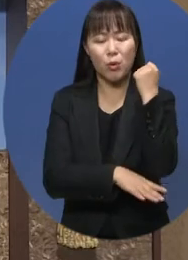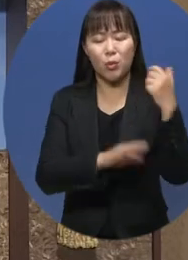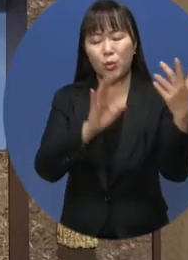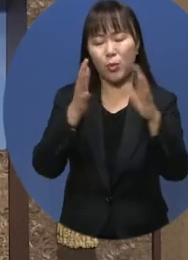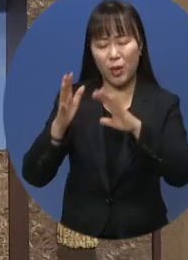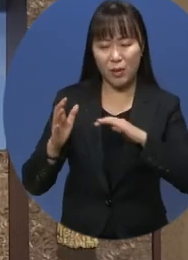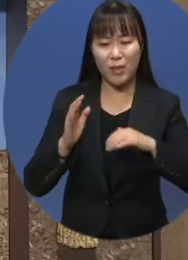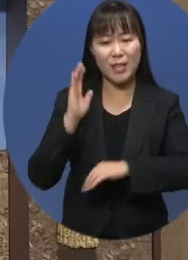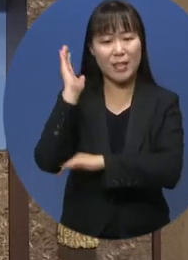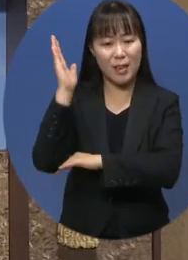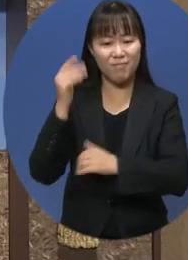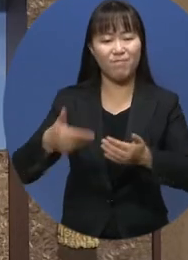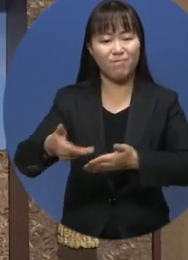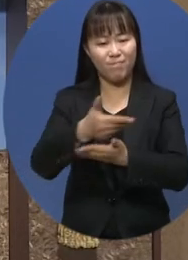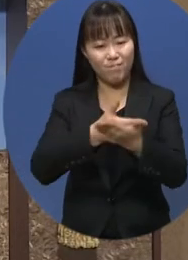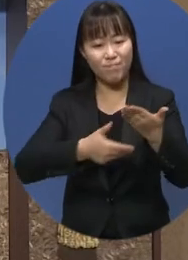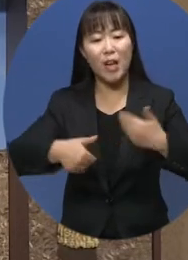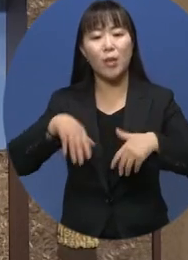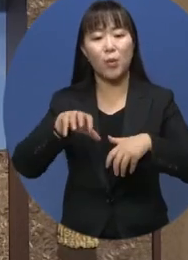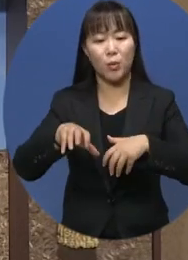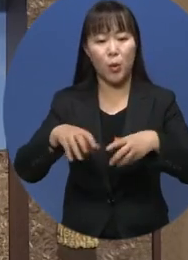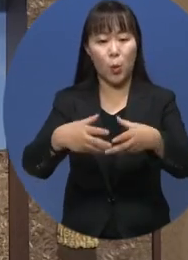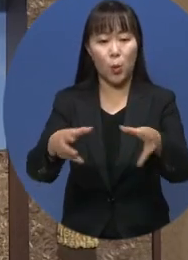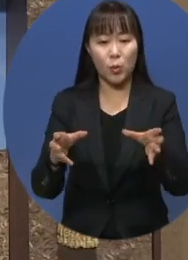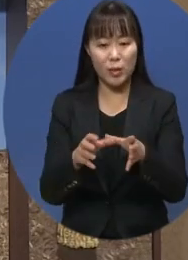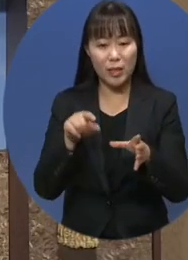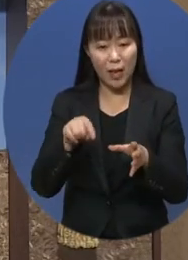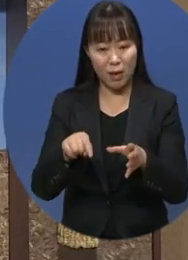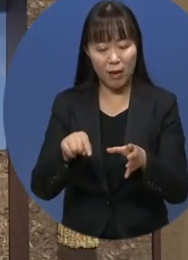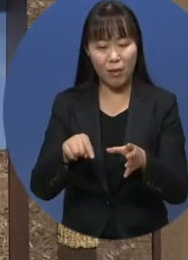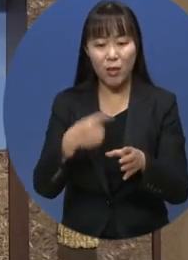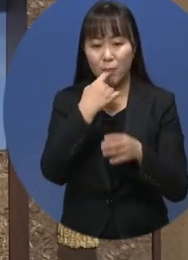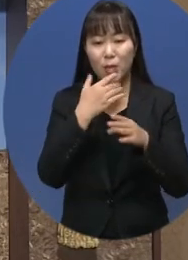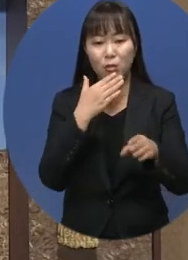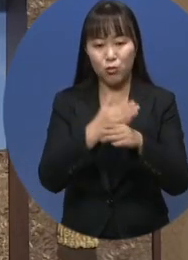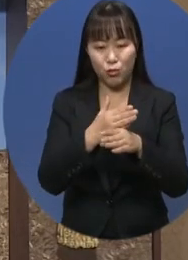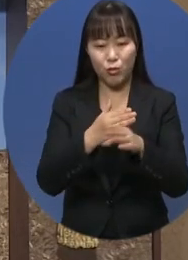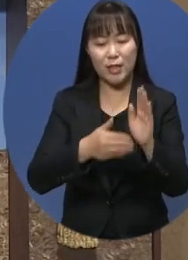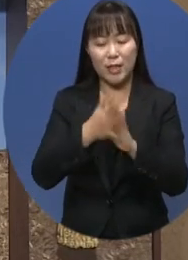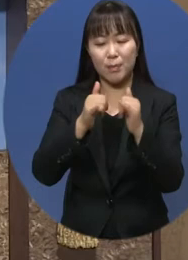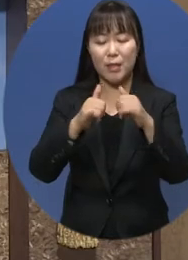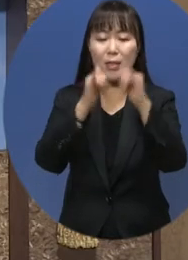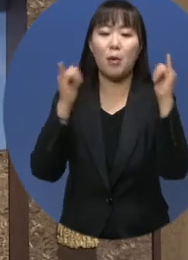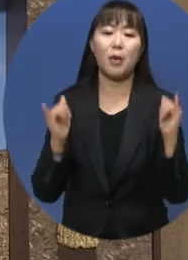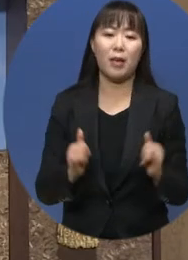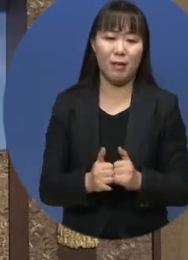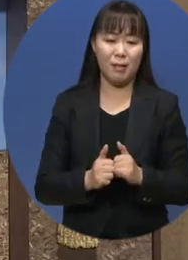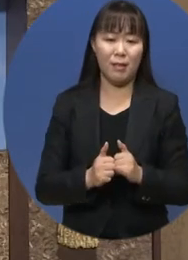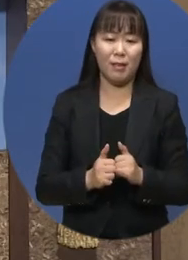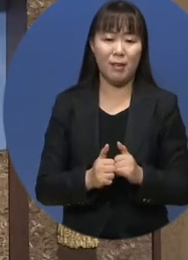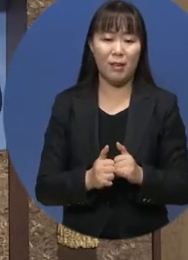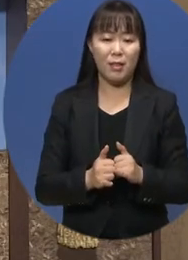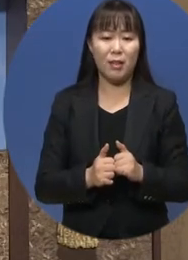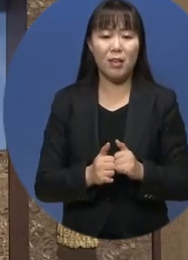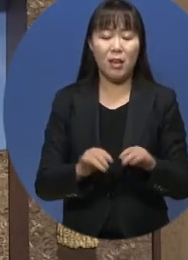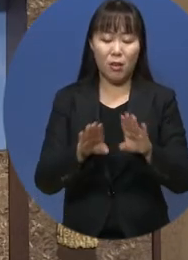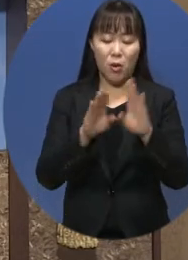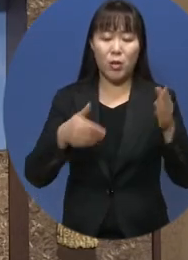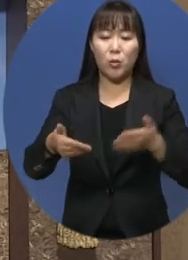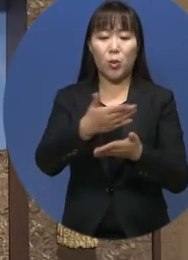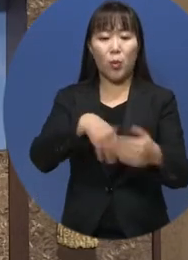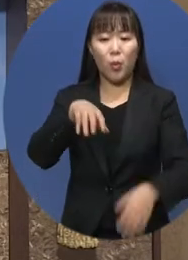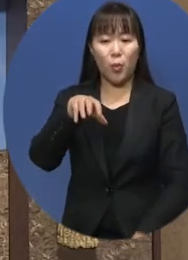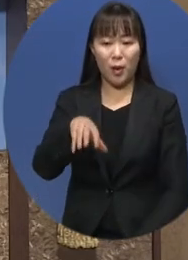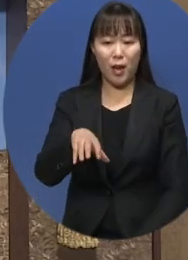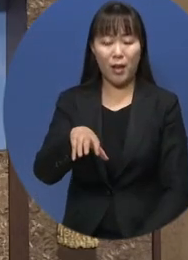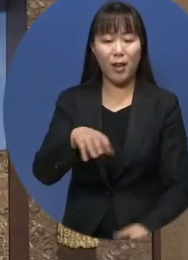토론하고 얘기하고 대화하는 공동체 이게 바로 민주 시민 사회의 민주 시민 사회의 열린 소통